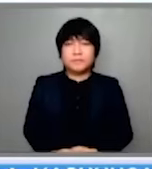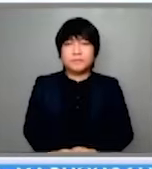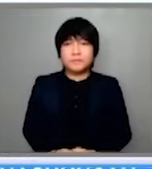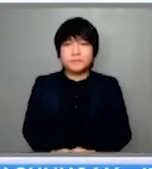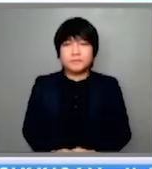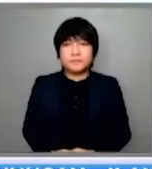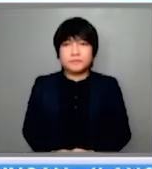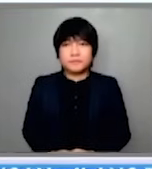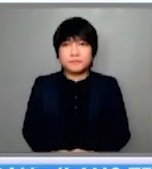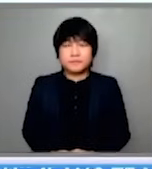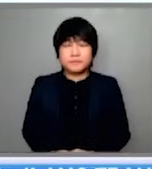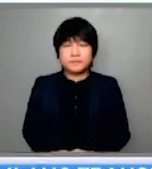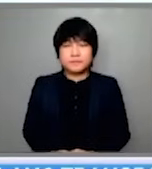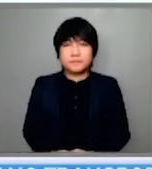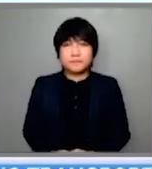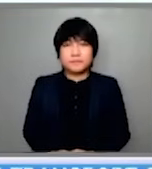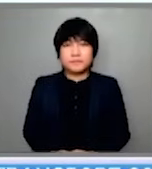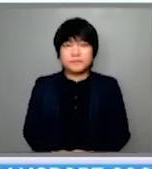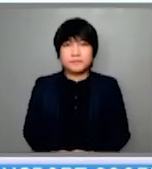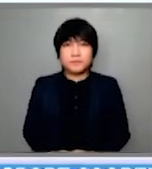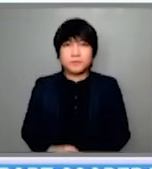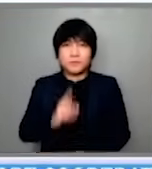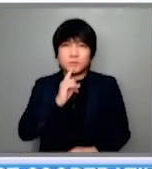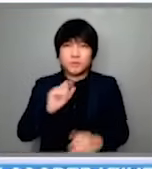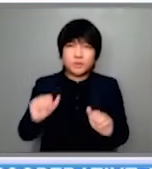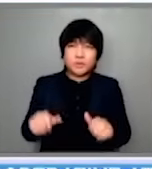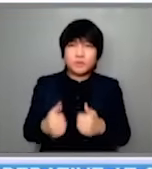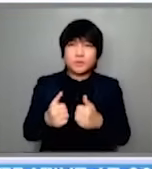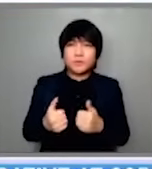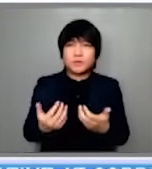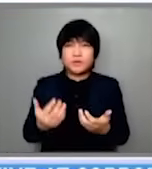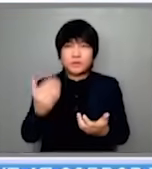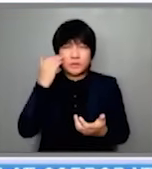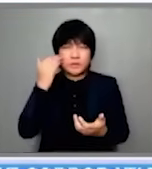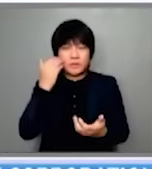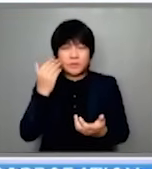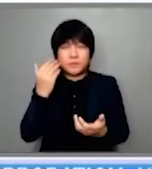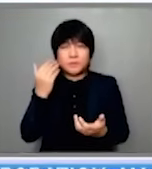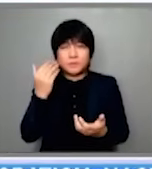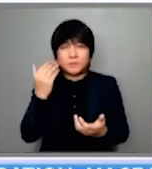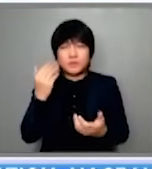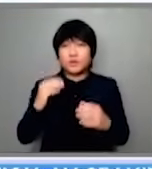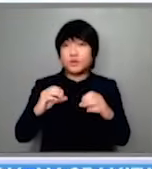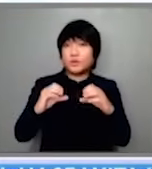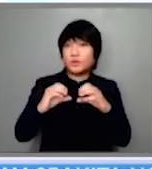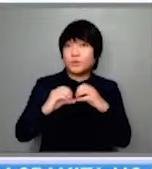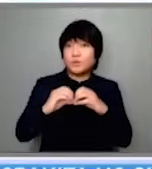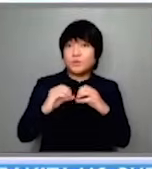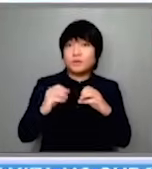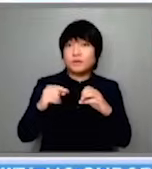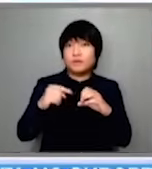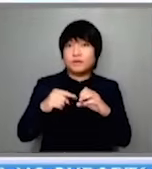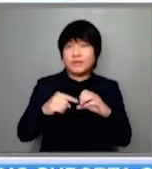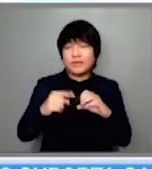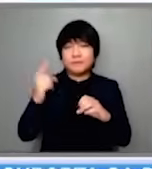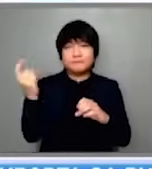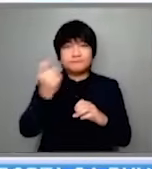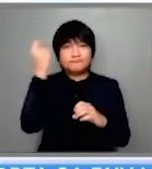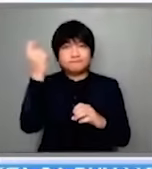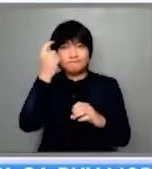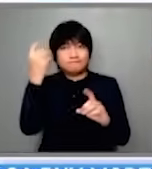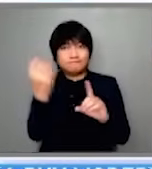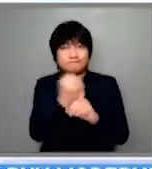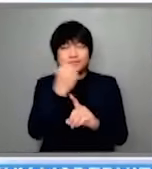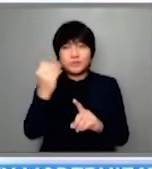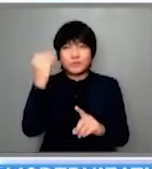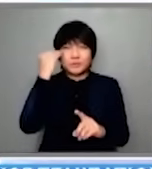Sa kabila ng mga hinarap na hamon, may isang individual na may tuturing na susi ng GMA Network sa mga natamo nitong tagumpay, si Attorney